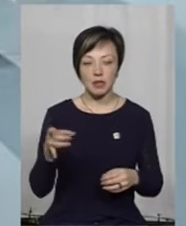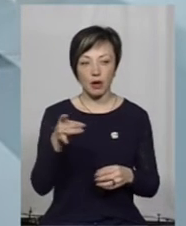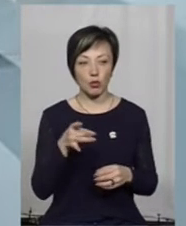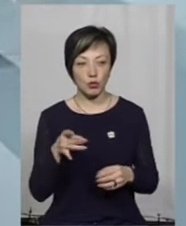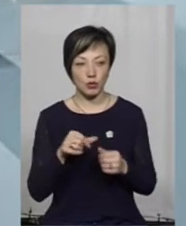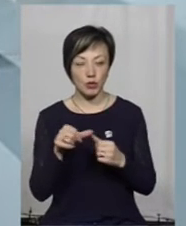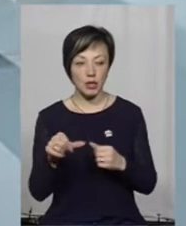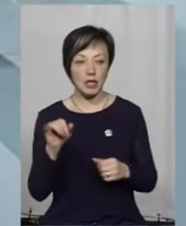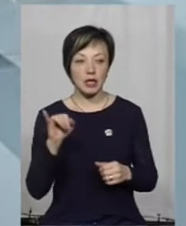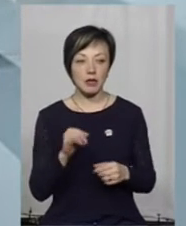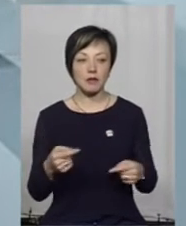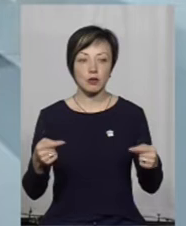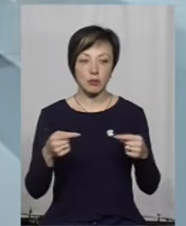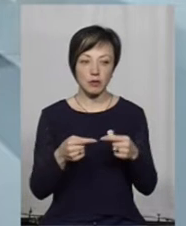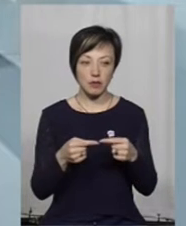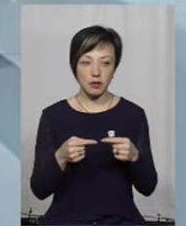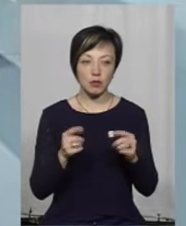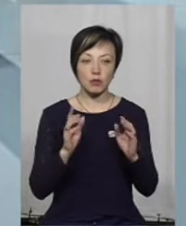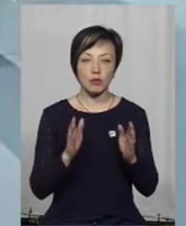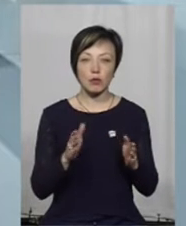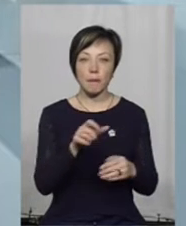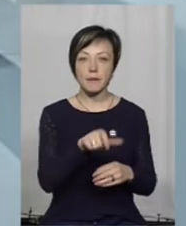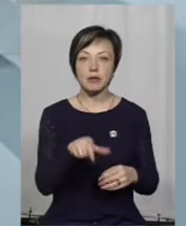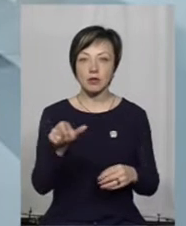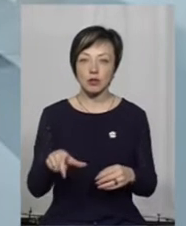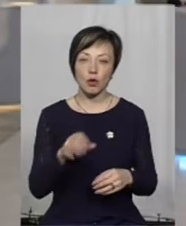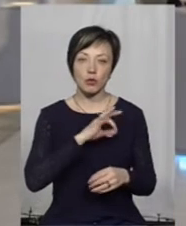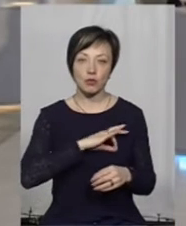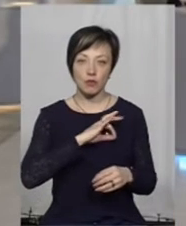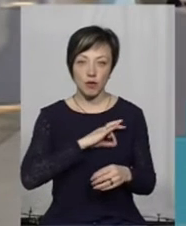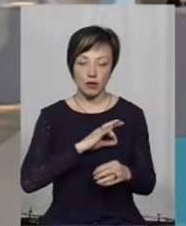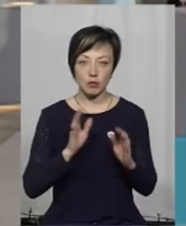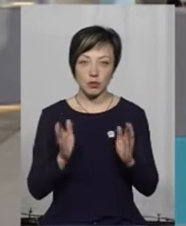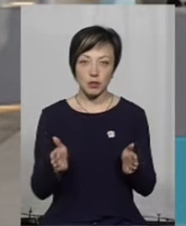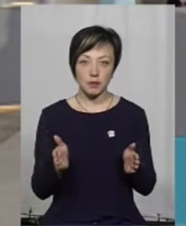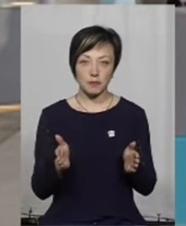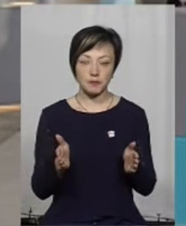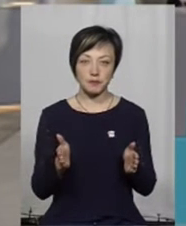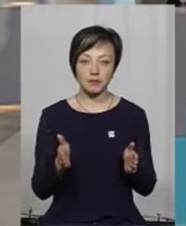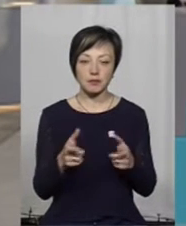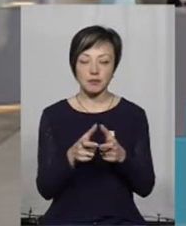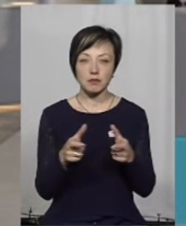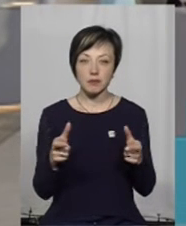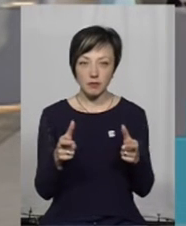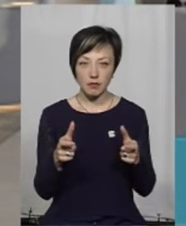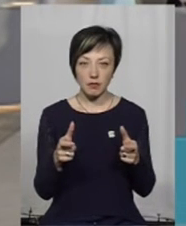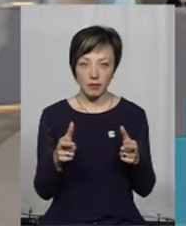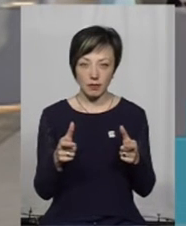району. І відповідно по тих пасажирах, які будуть користуватися карткою,